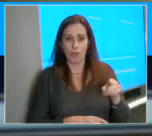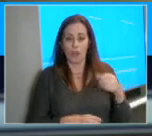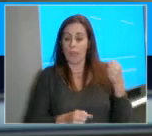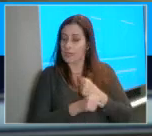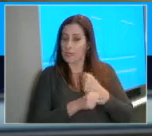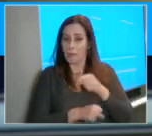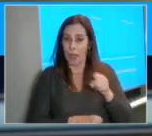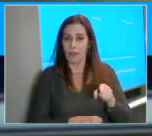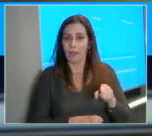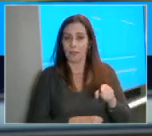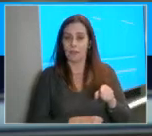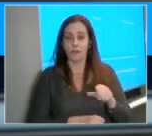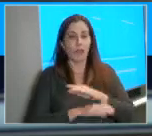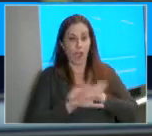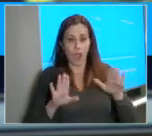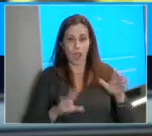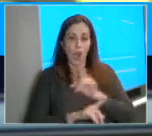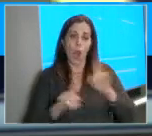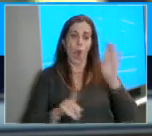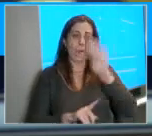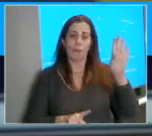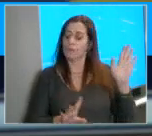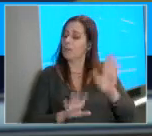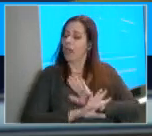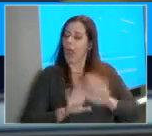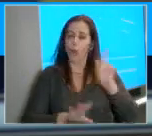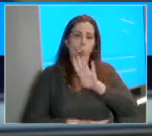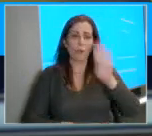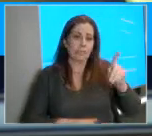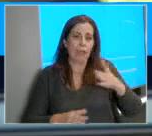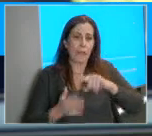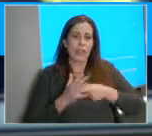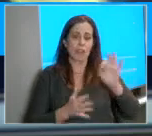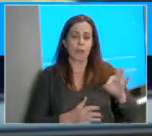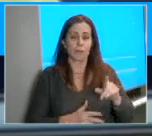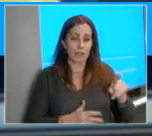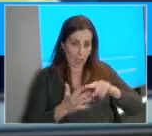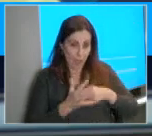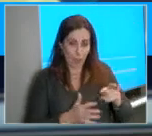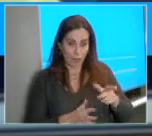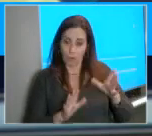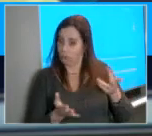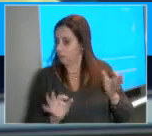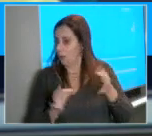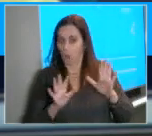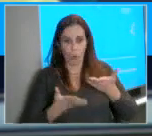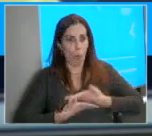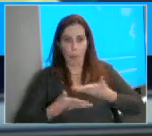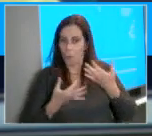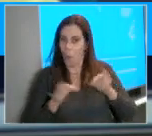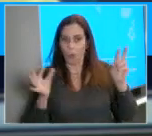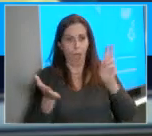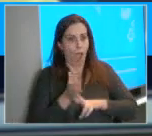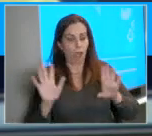המשימה המרכזית שלה, זה רק לא ביבי. רק לא נתניהו. ולכן, זו המשימה עכשיו, מאוד לגיטימית. זה הדבר היחיד שהקים את